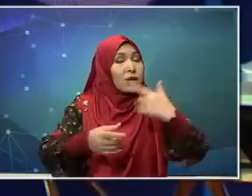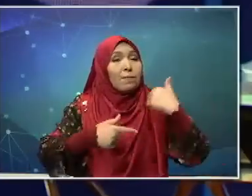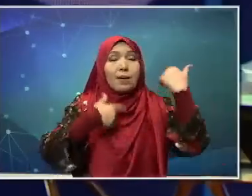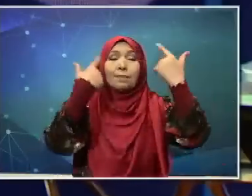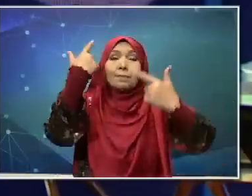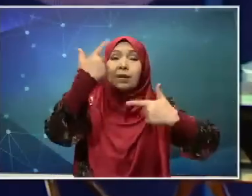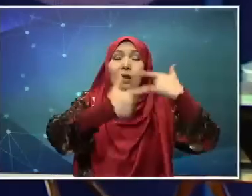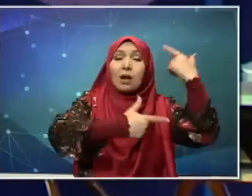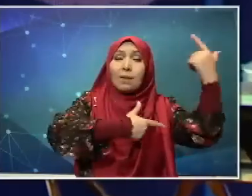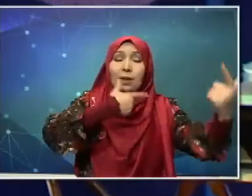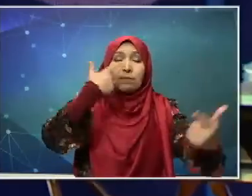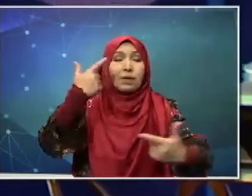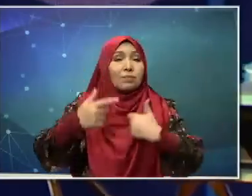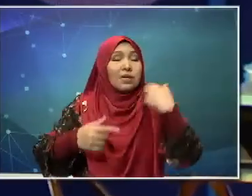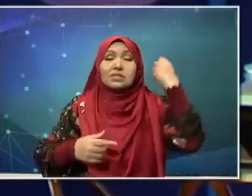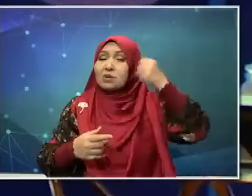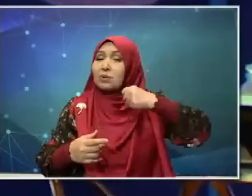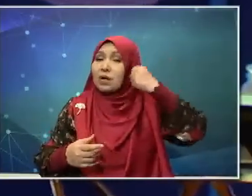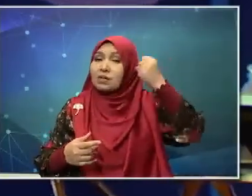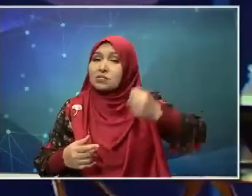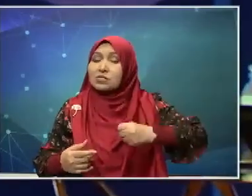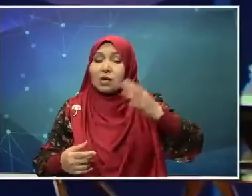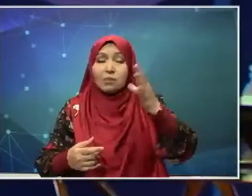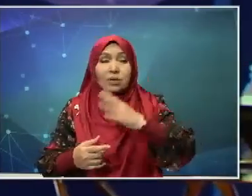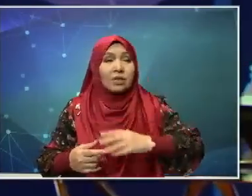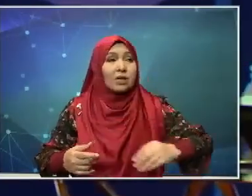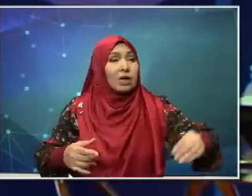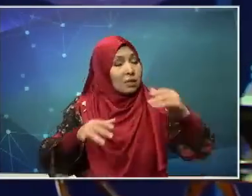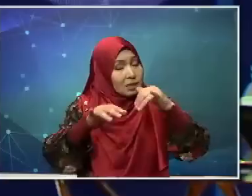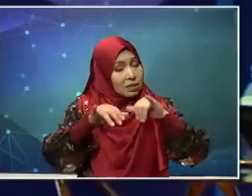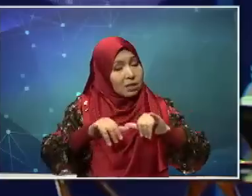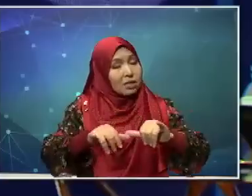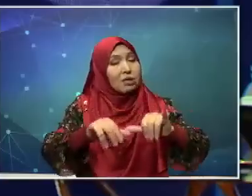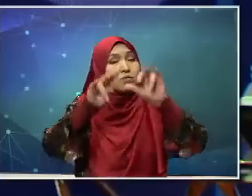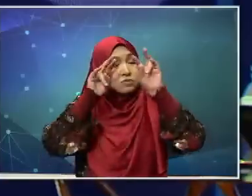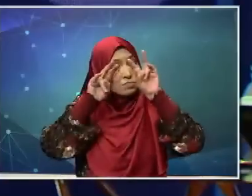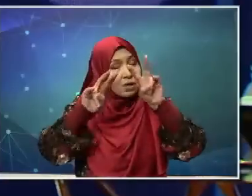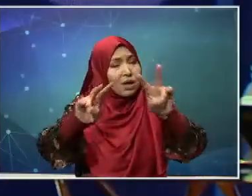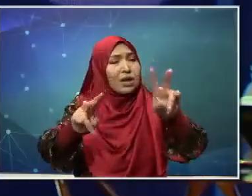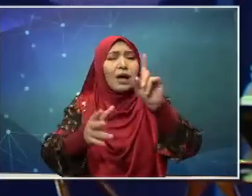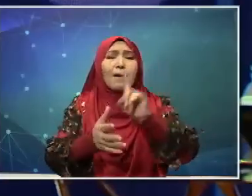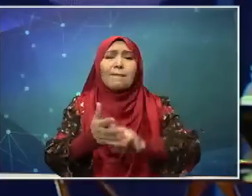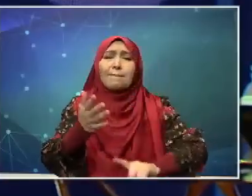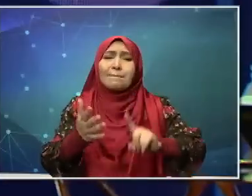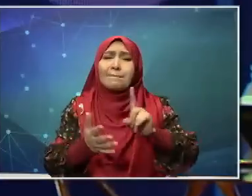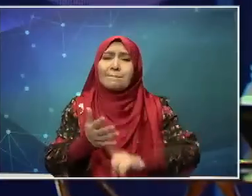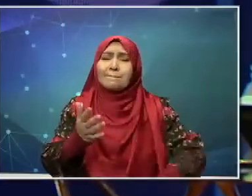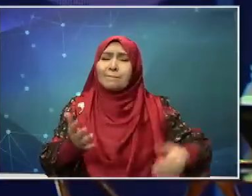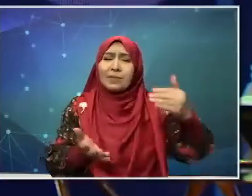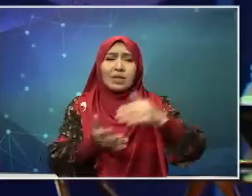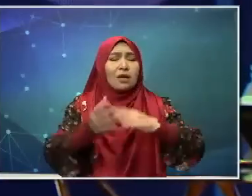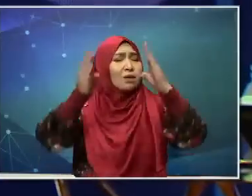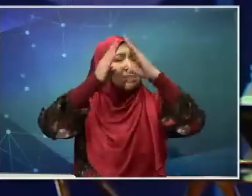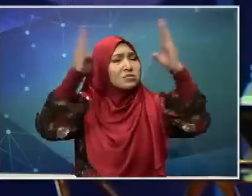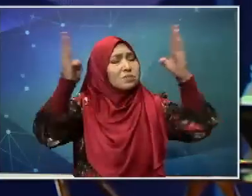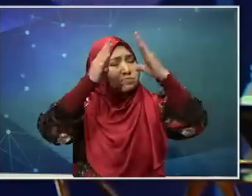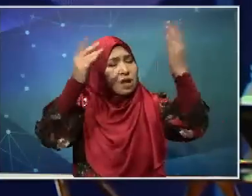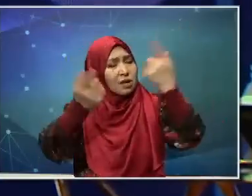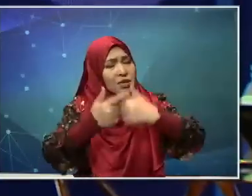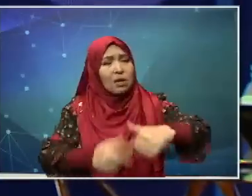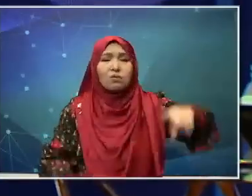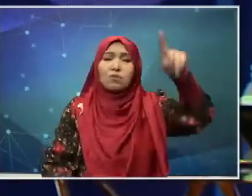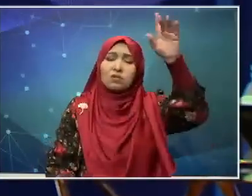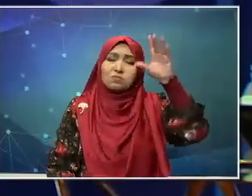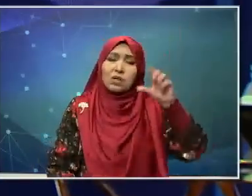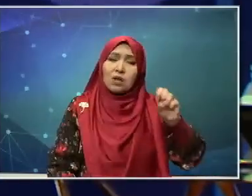rumah Ibu Ayah sedang saudara kita terus ya terus melihat kepada Apakah lagi kebesaran kebesaran daripada Allah subhanahu wa